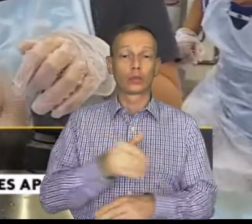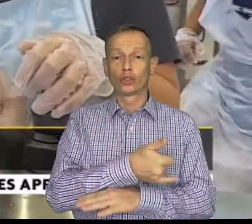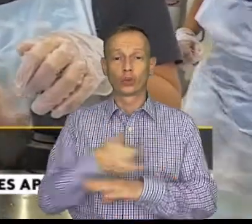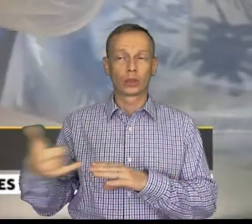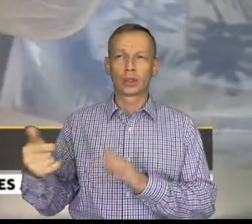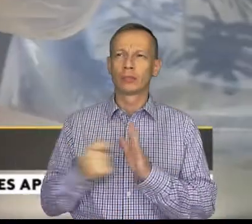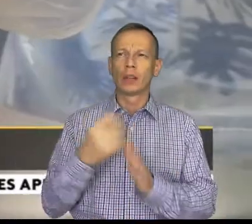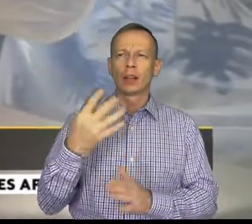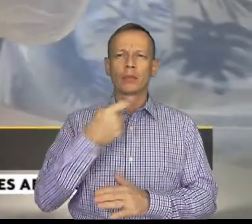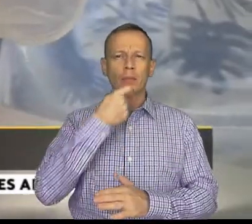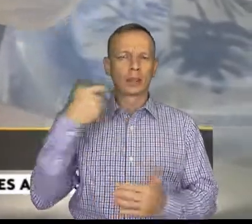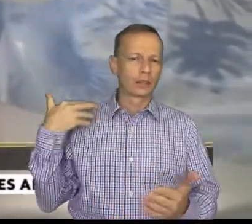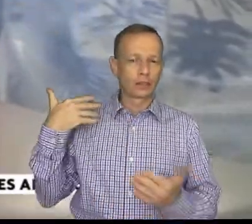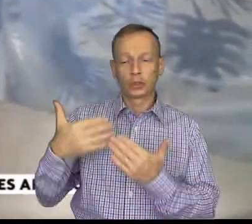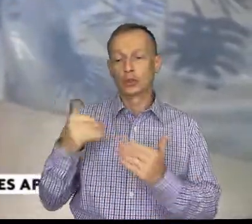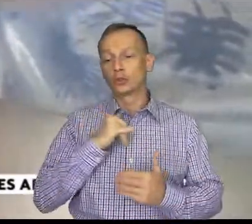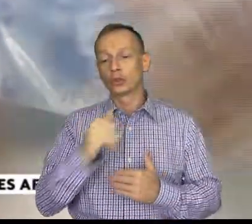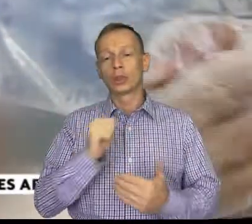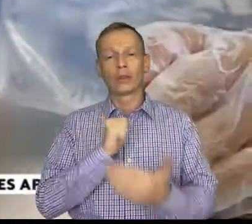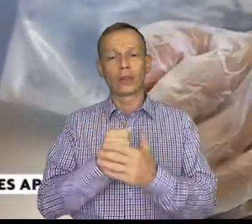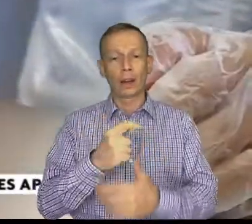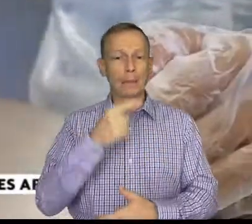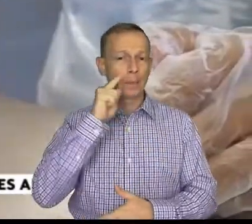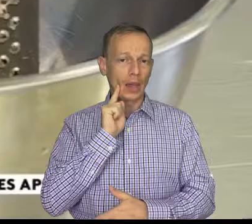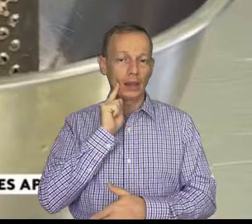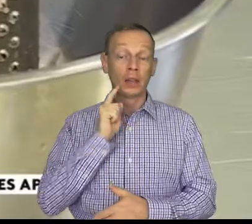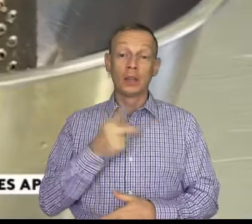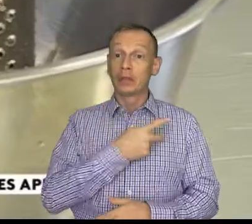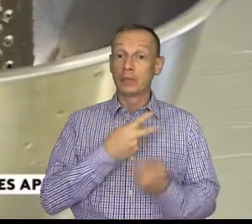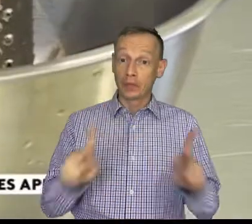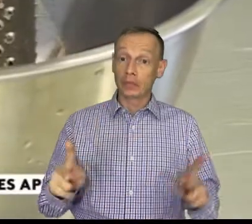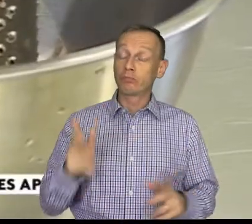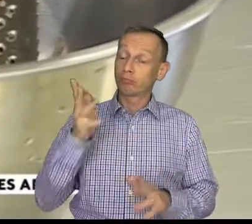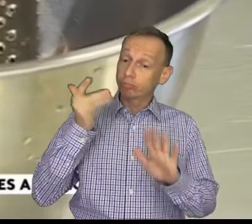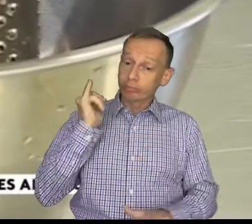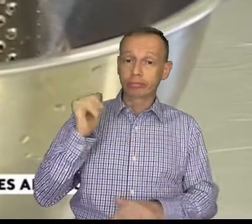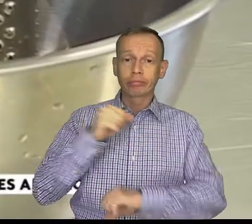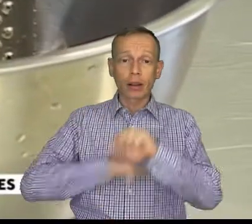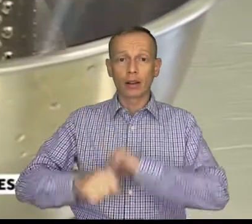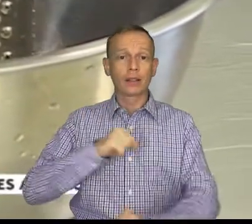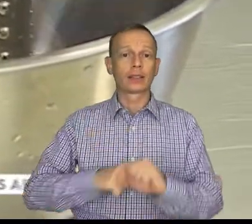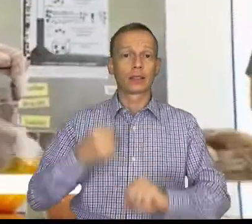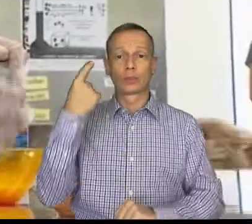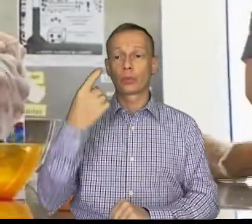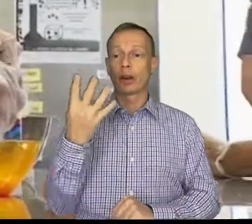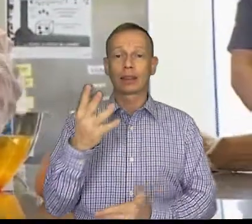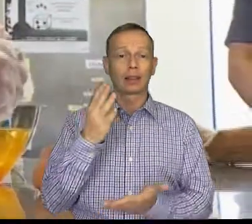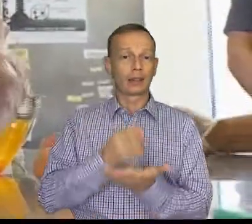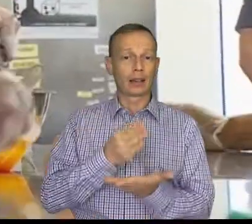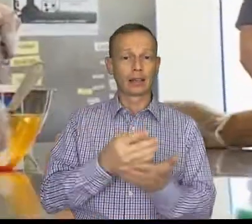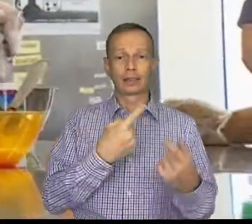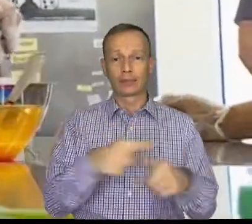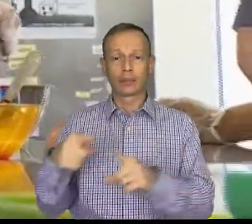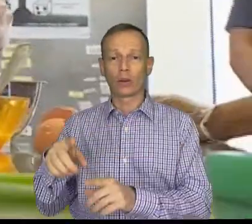jeudis depuis le 4 mars et jusqu'à la fin du mois de mai. Une initiative de la municipalité de Tevayuta qui concerne 4 classes